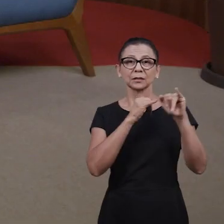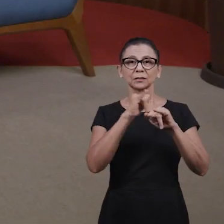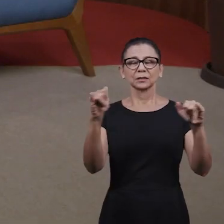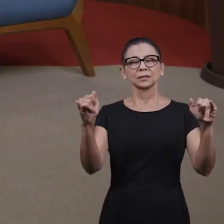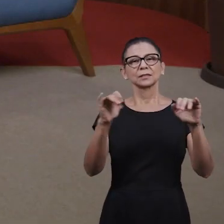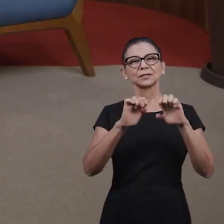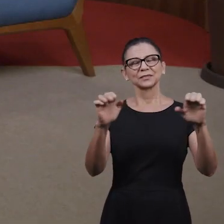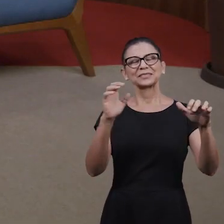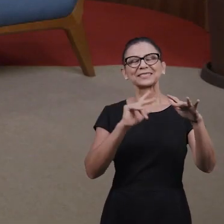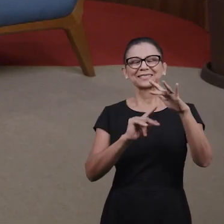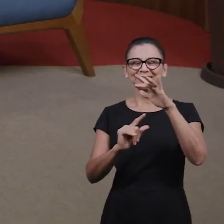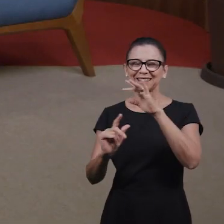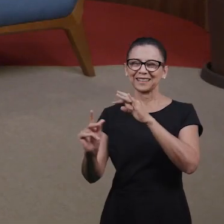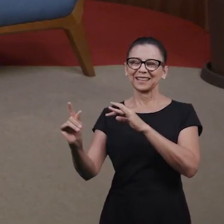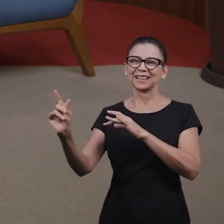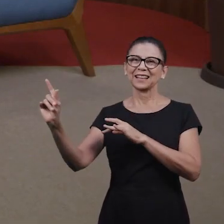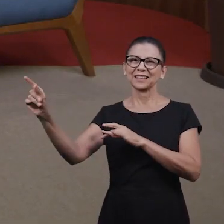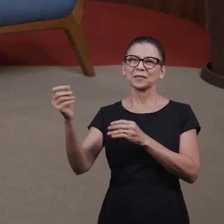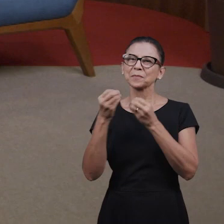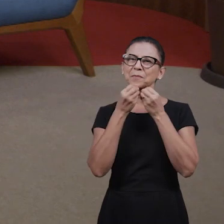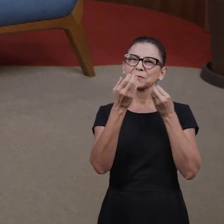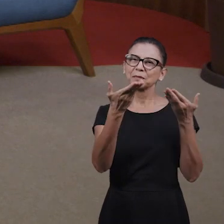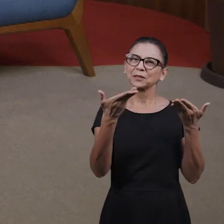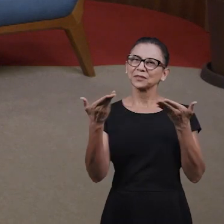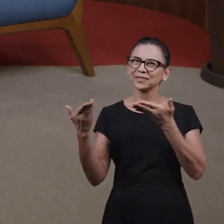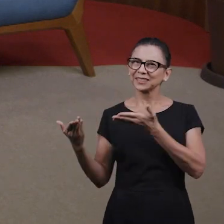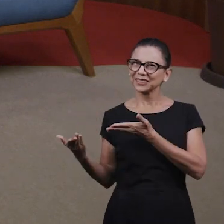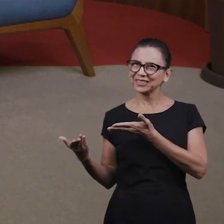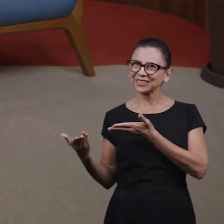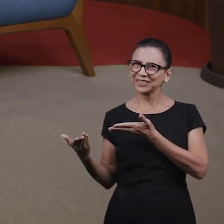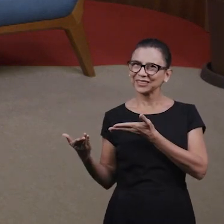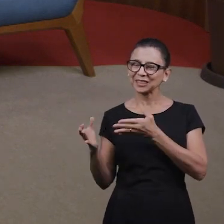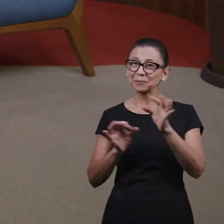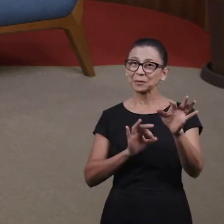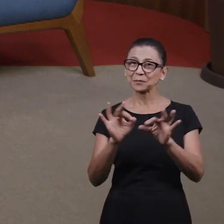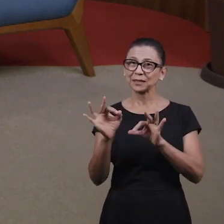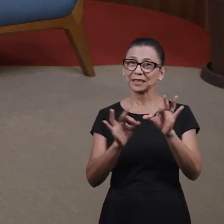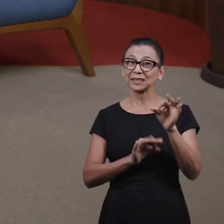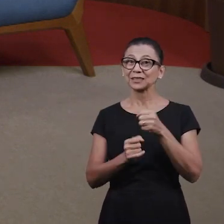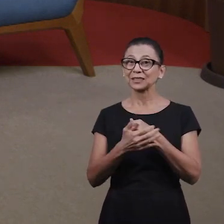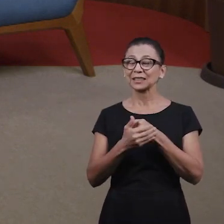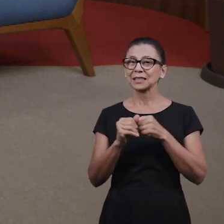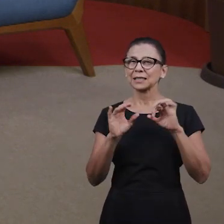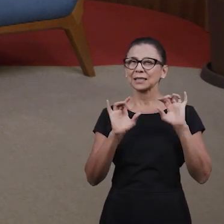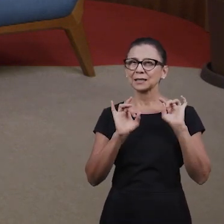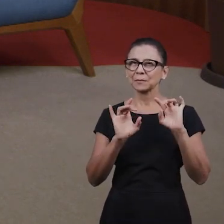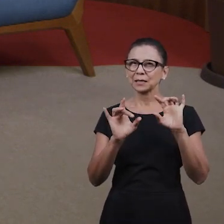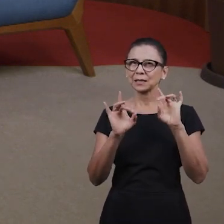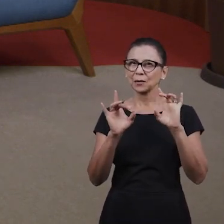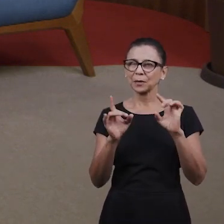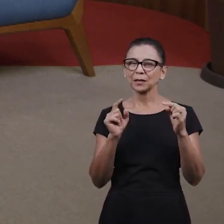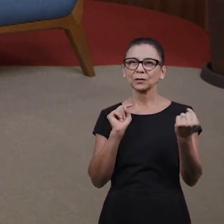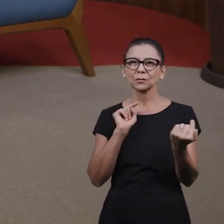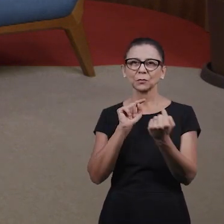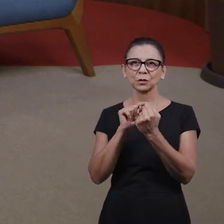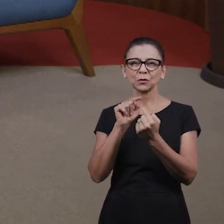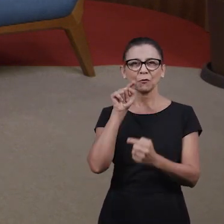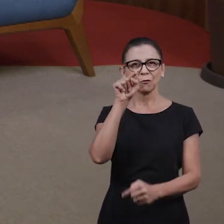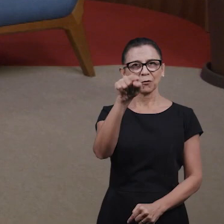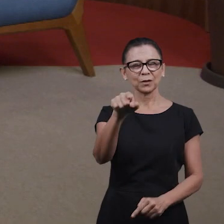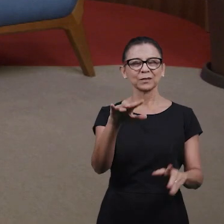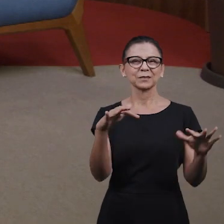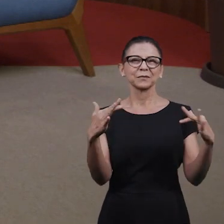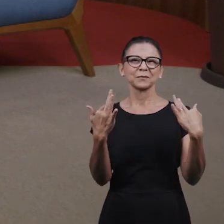la programmation en annonçant l'Évangile éternel. Soyez bienvenus à cette programmation qui est faite avec tout le soin, spécialement pour